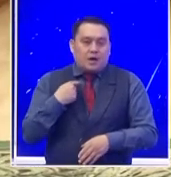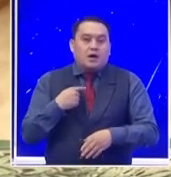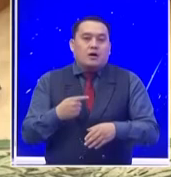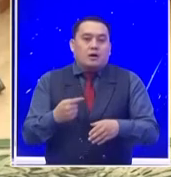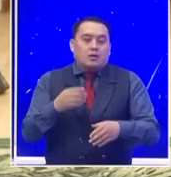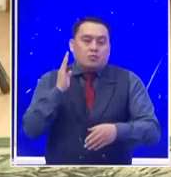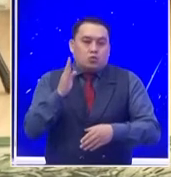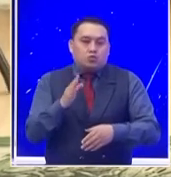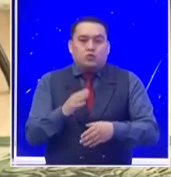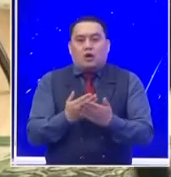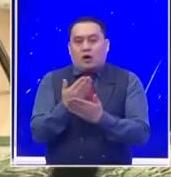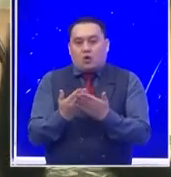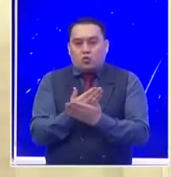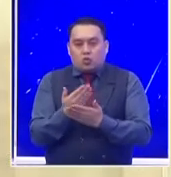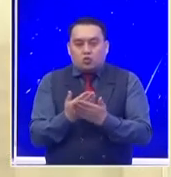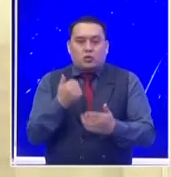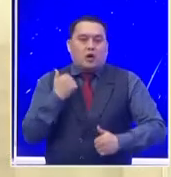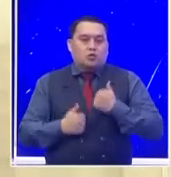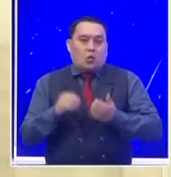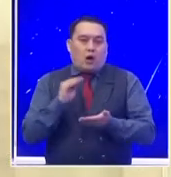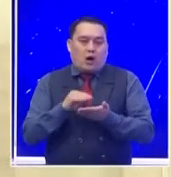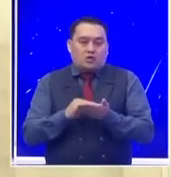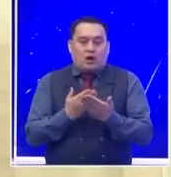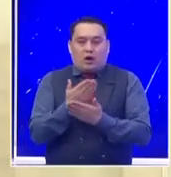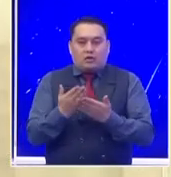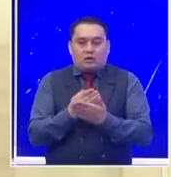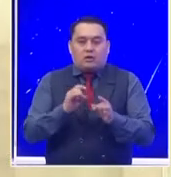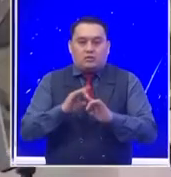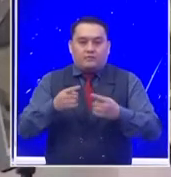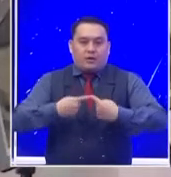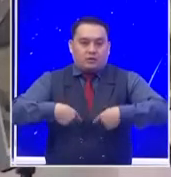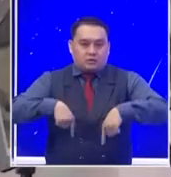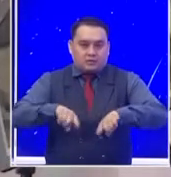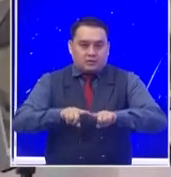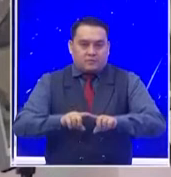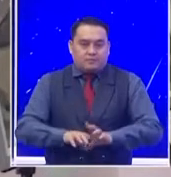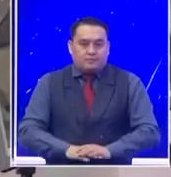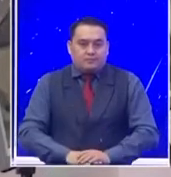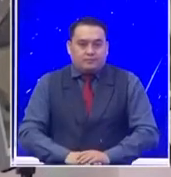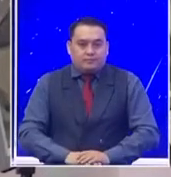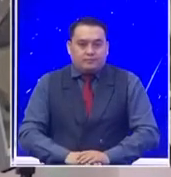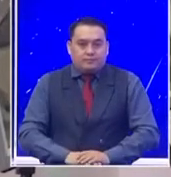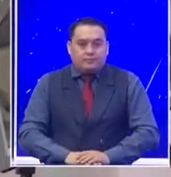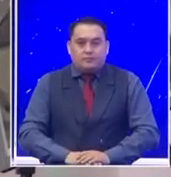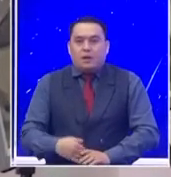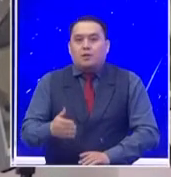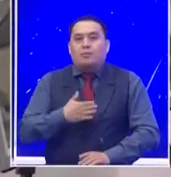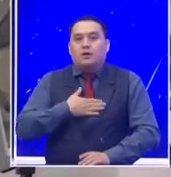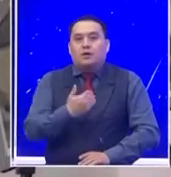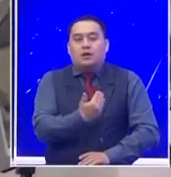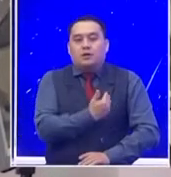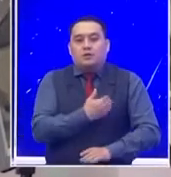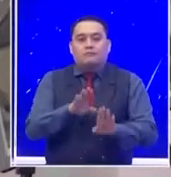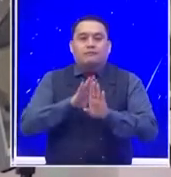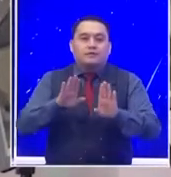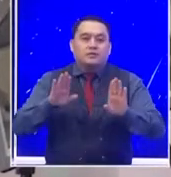последователь обл хана кости его по достоинству оценили картины говорят организаторы везде курт миллер галерист да мы хотим через такие